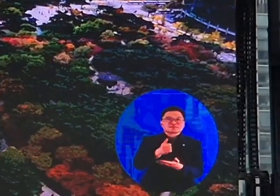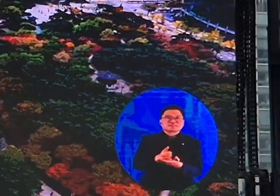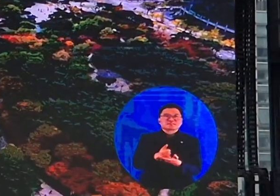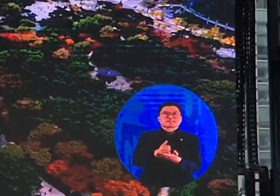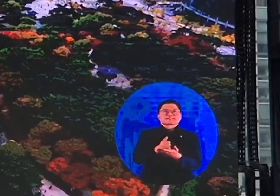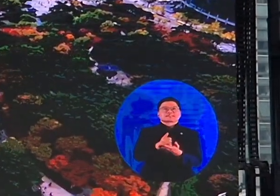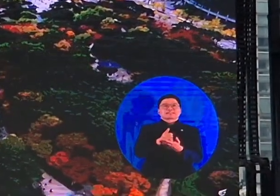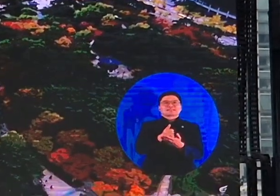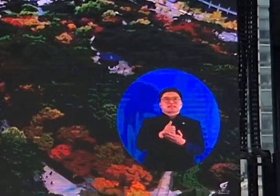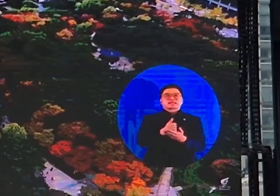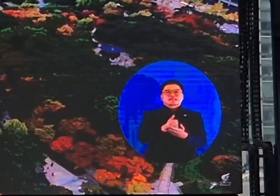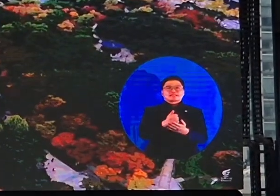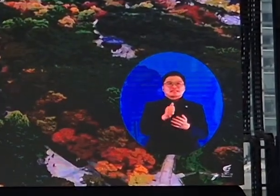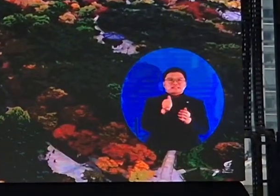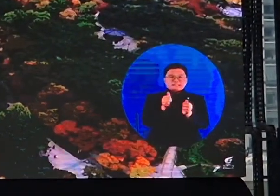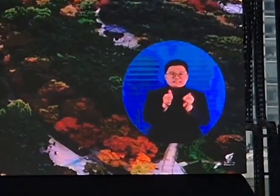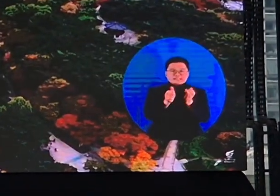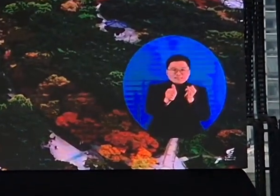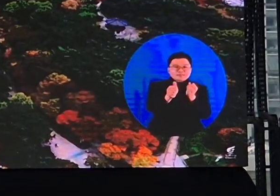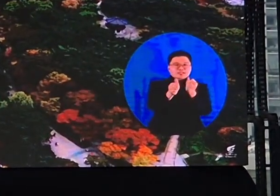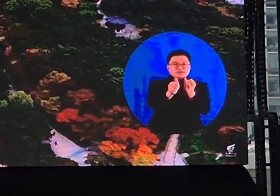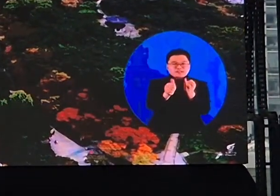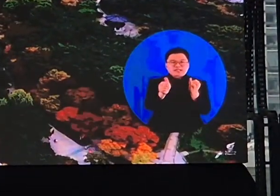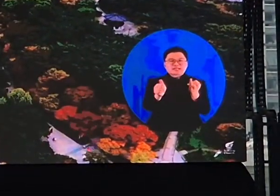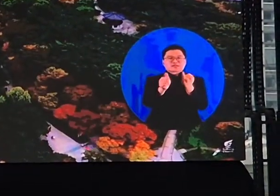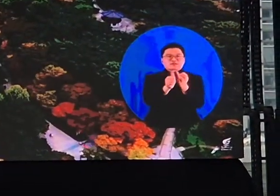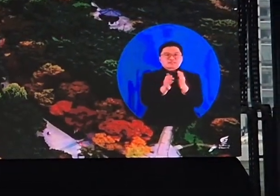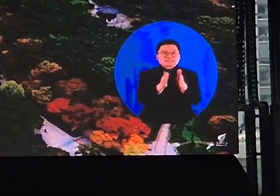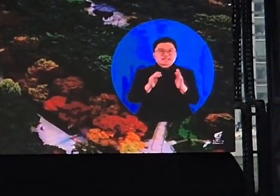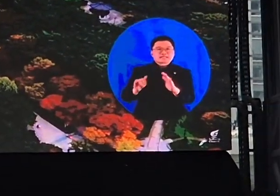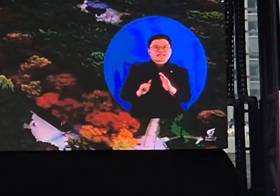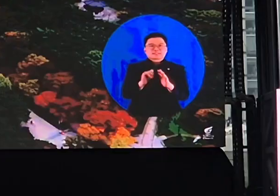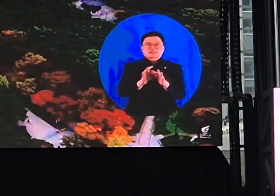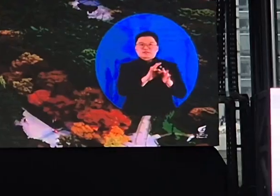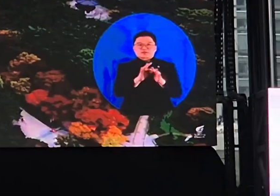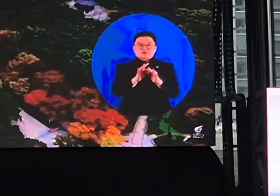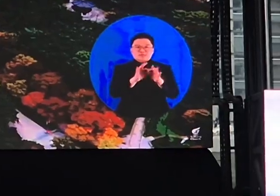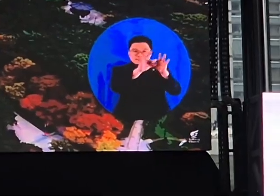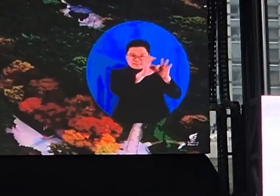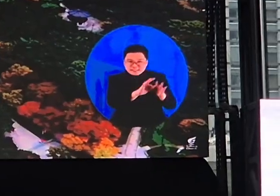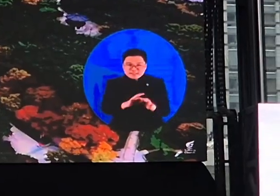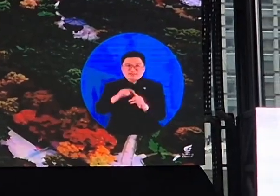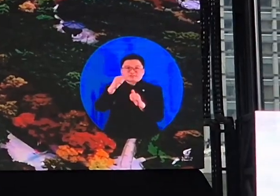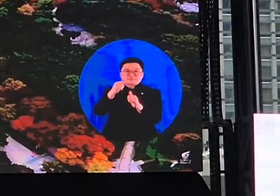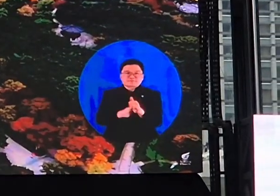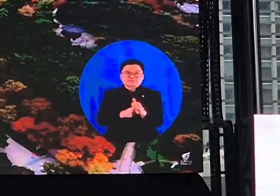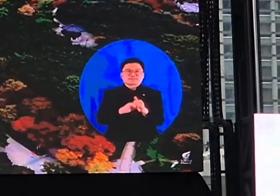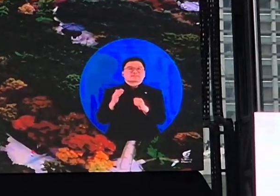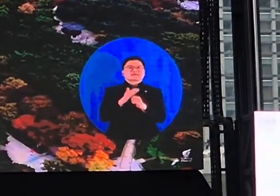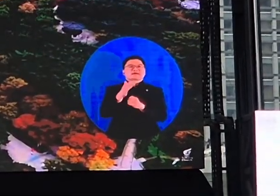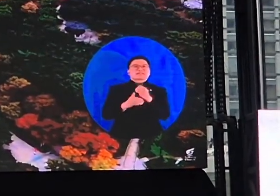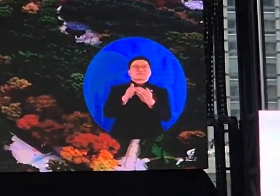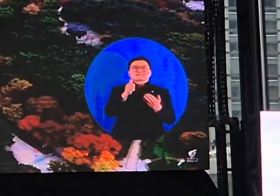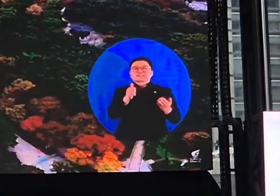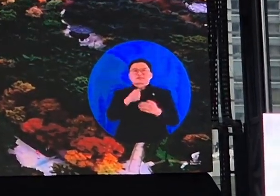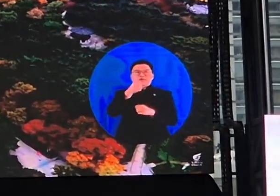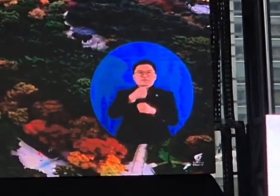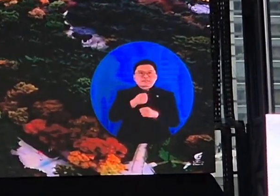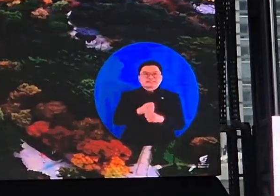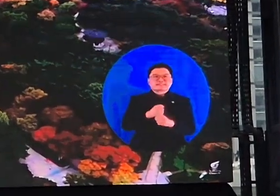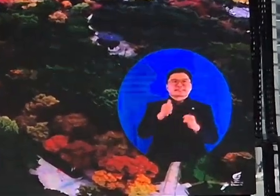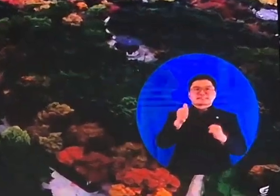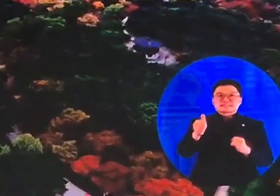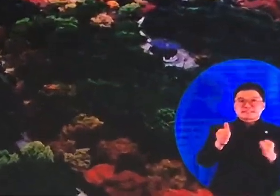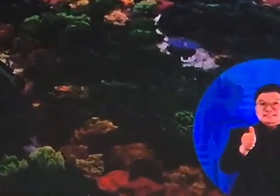결혼으로 시작하게 하십니다. 가정을 통해 이어가게 하십니다. 그래서 하나님께서 만드신